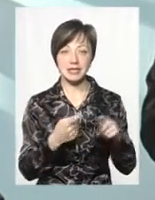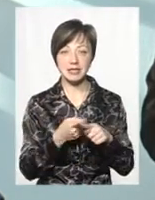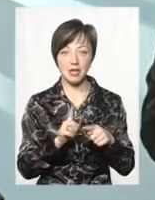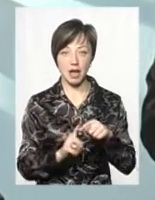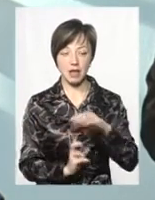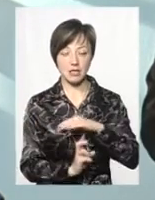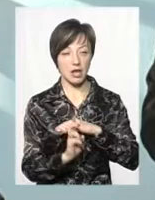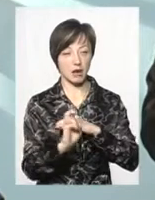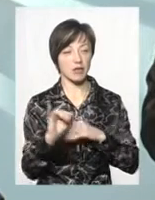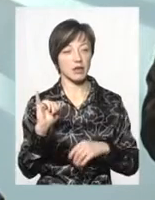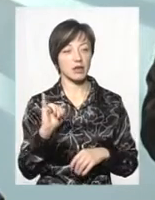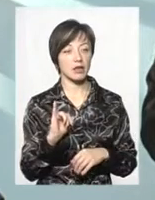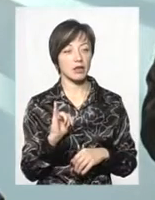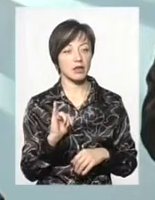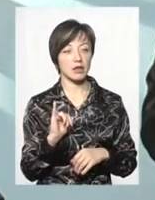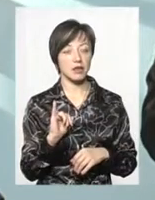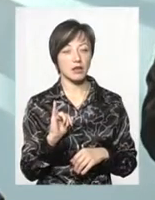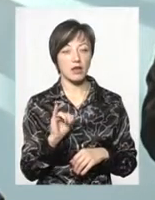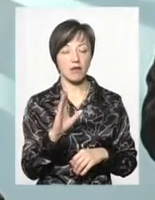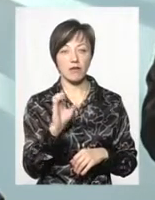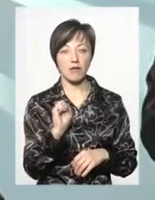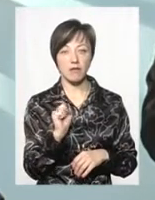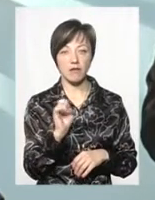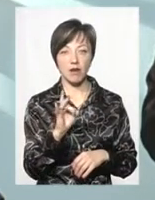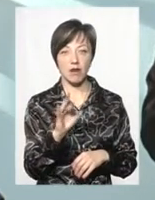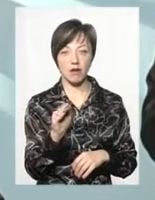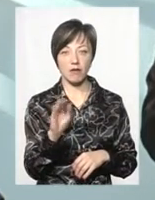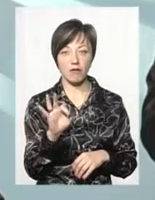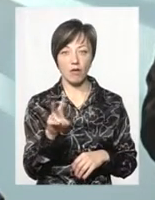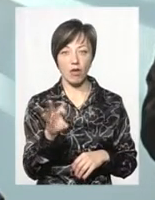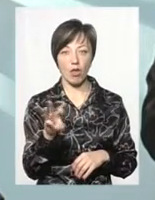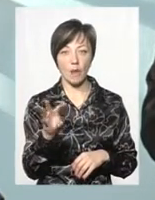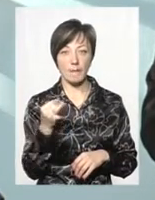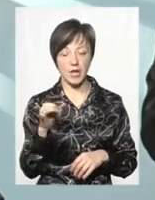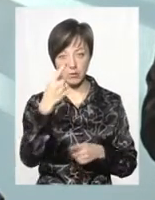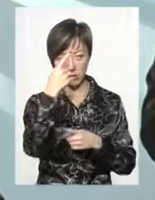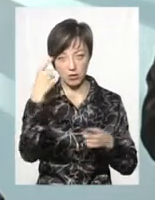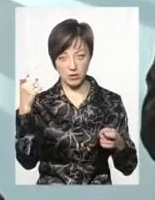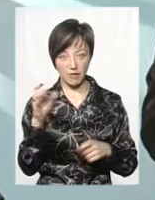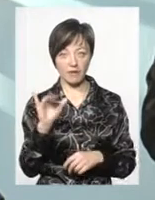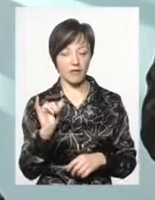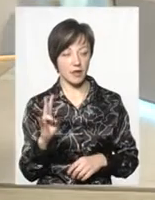церкви. І Варфоломій проголосив, що він є,